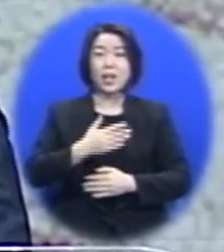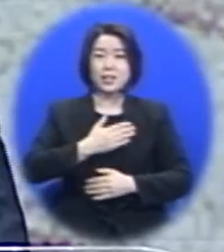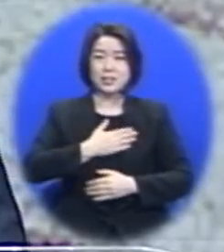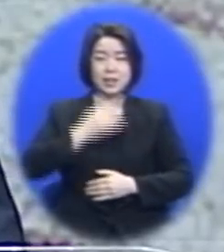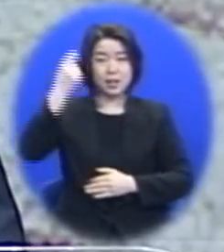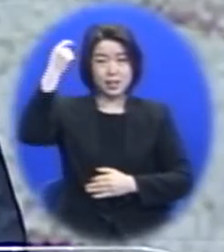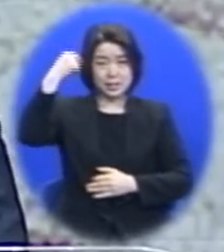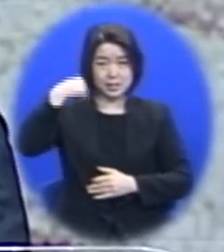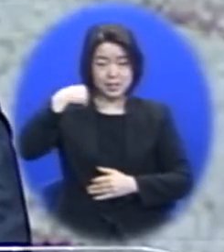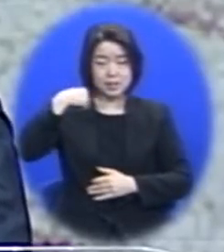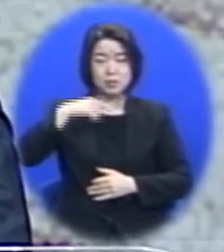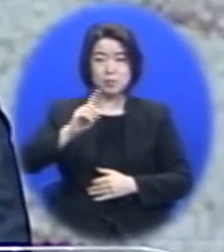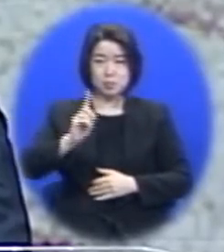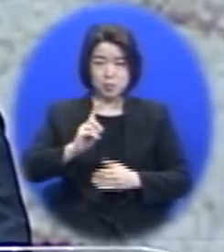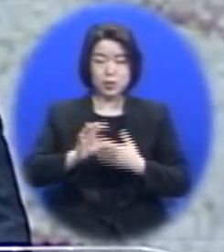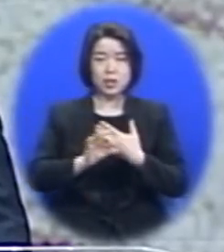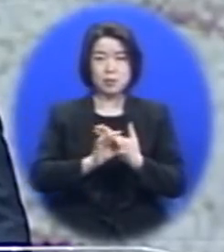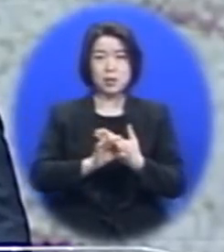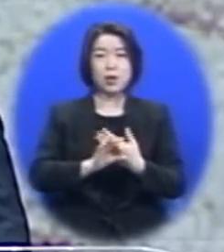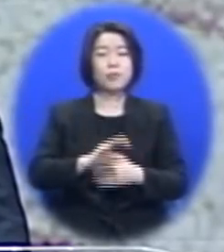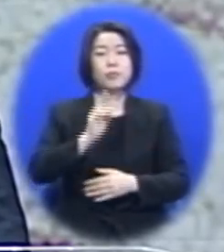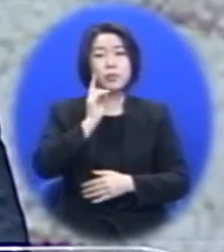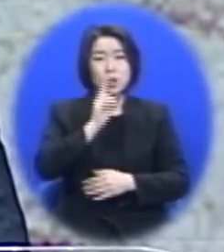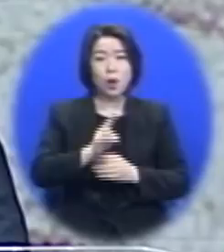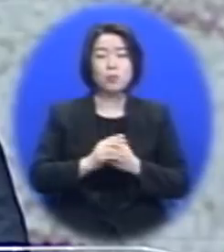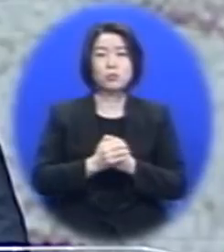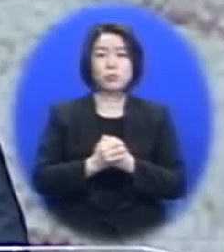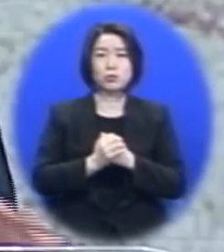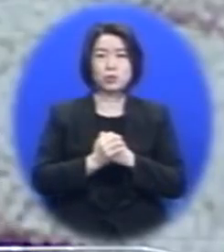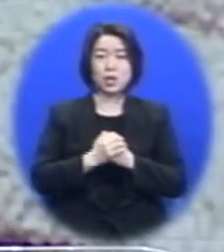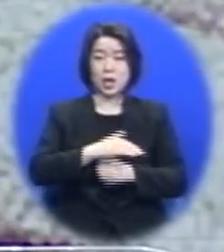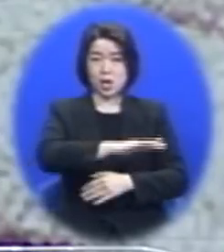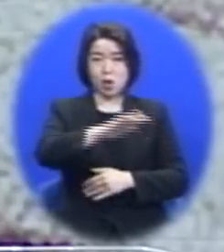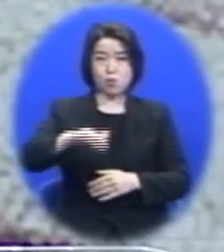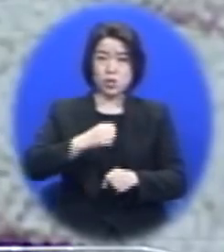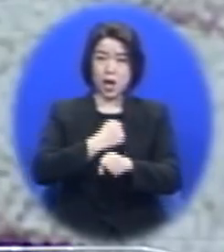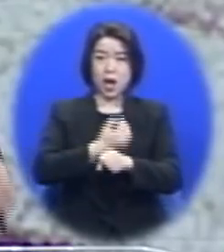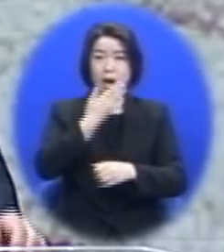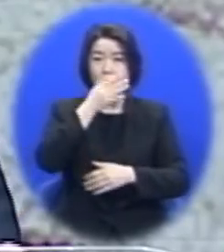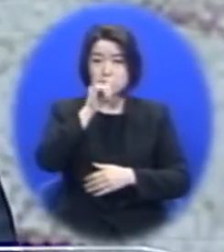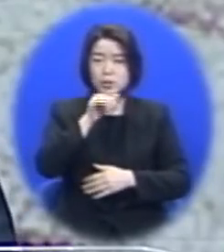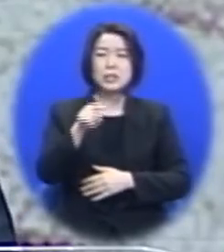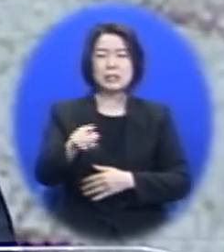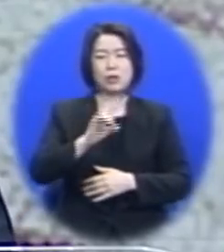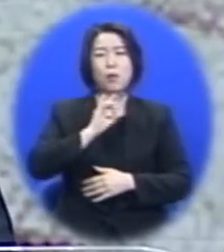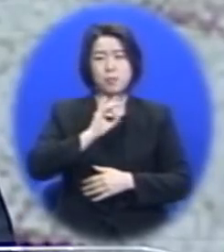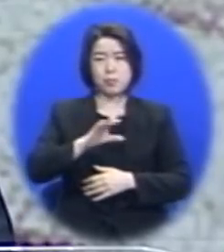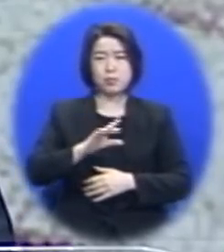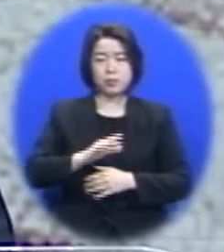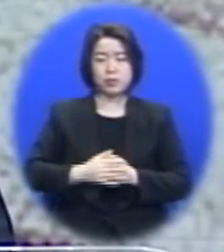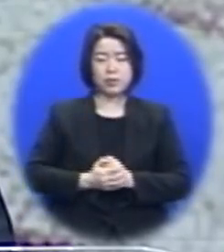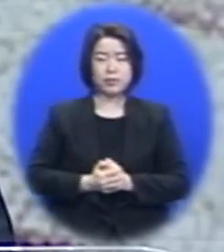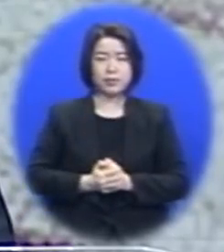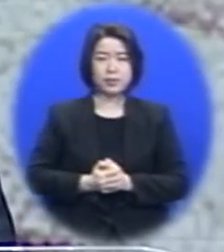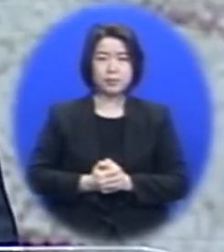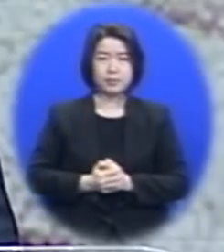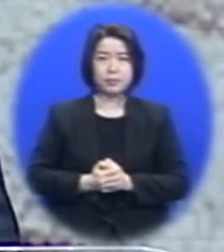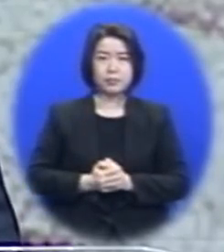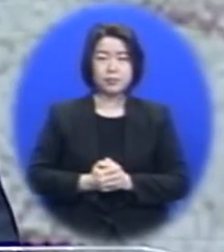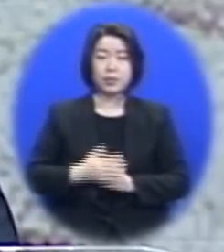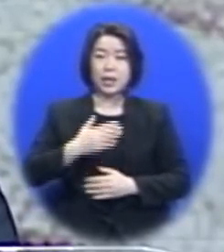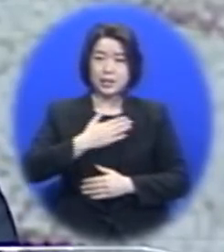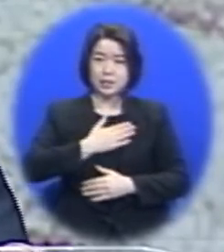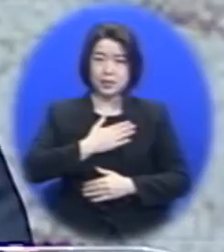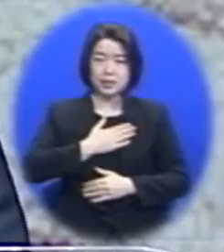느끼는 느낌은 너무 아 우리가 할 수 있는 게 그것밖에 없어서 이렇게 밖에 못하는 겁니다